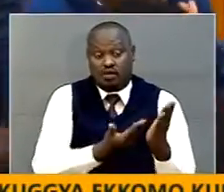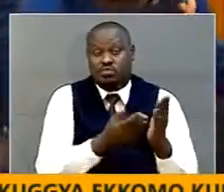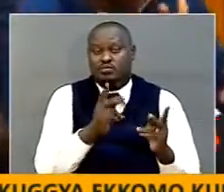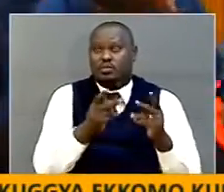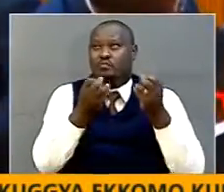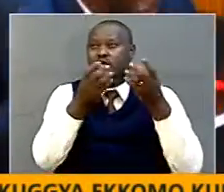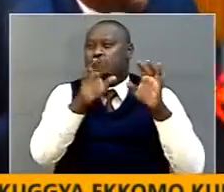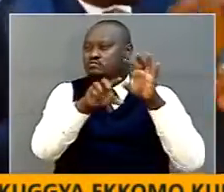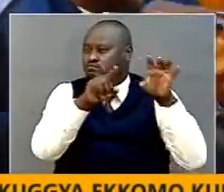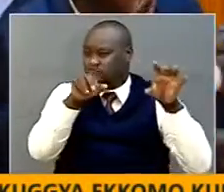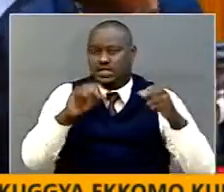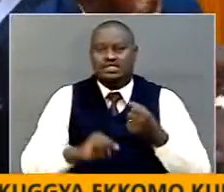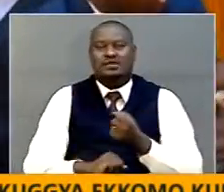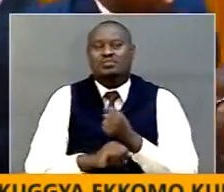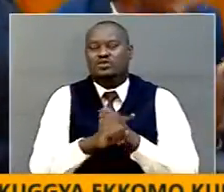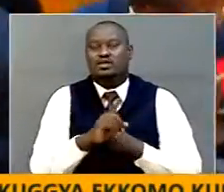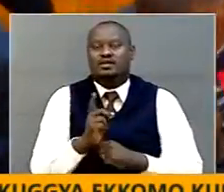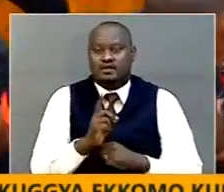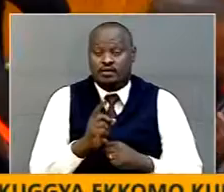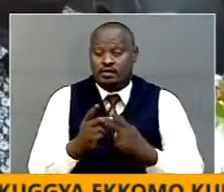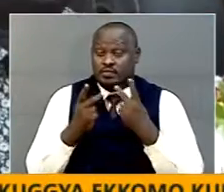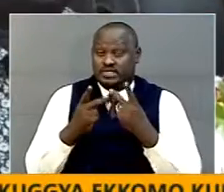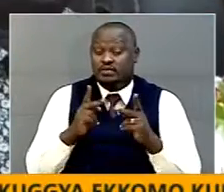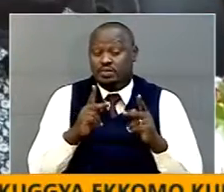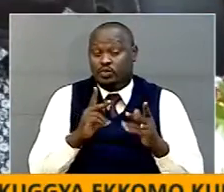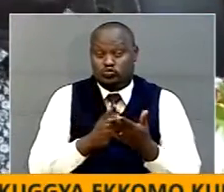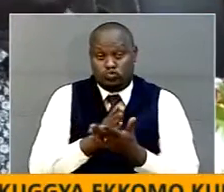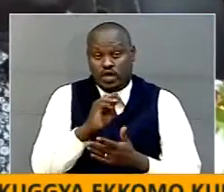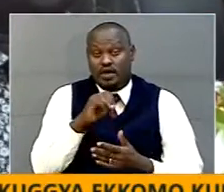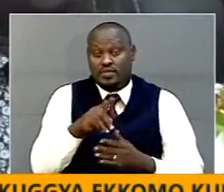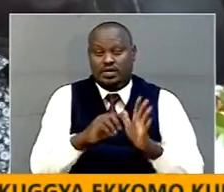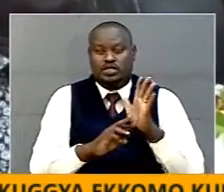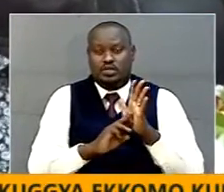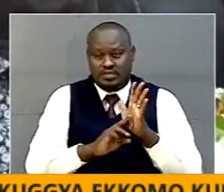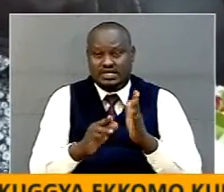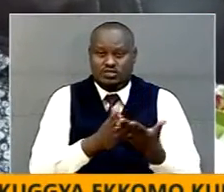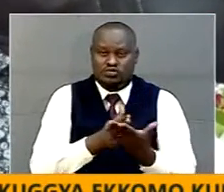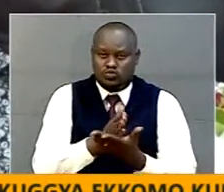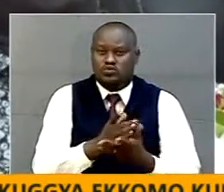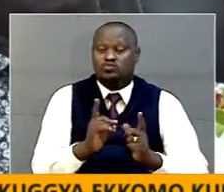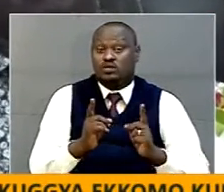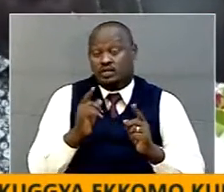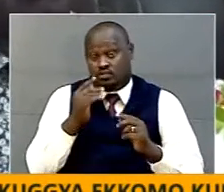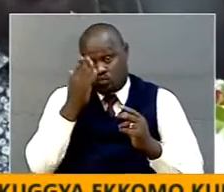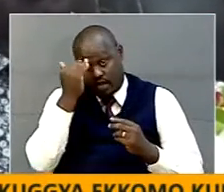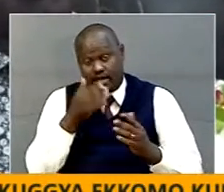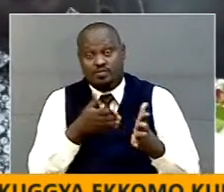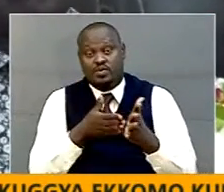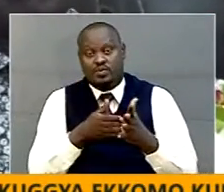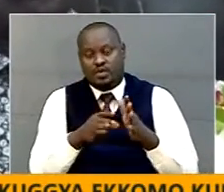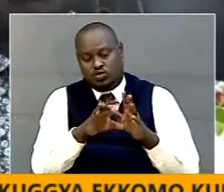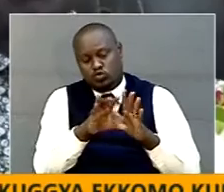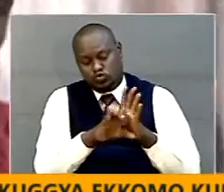bago abakugu bagamba nti ababaka tebakiikiridde bantu baabwe ku mulundi guno babanga bowakanya ekyokukola enongoosereza nga